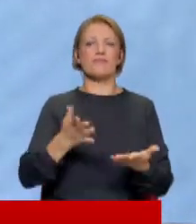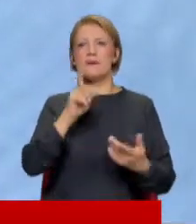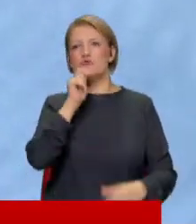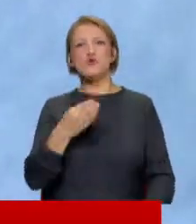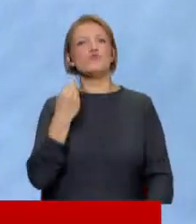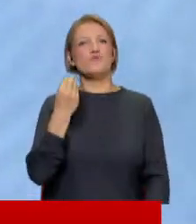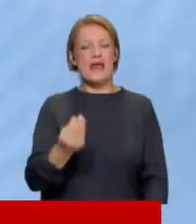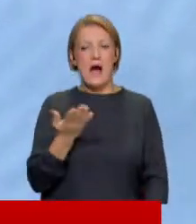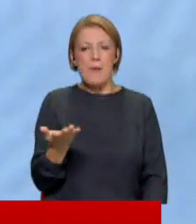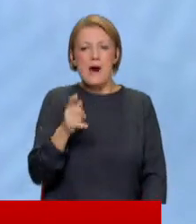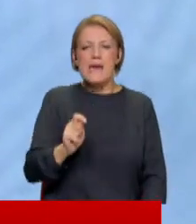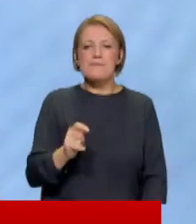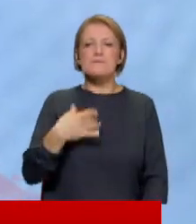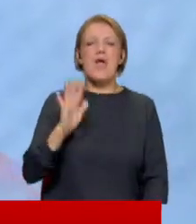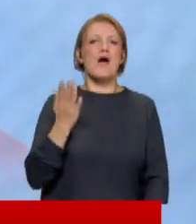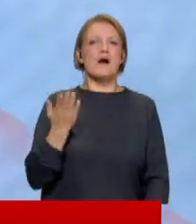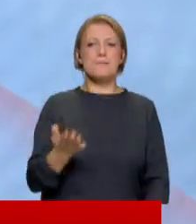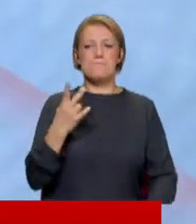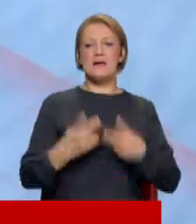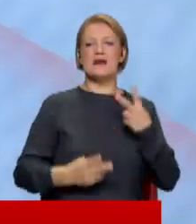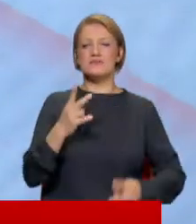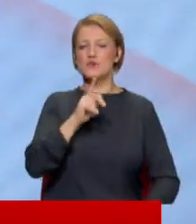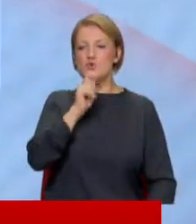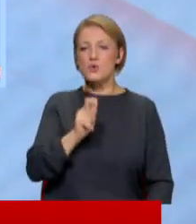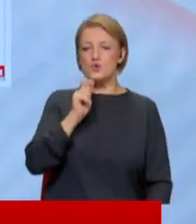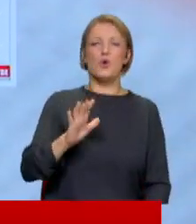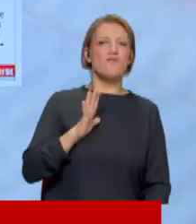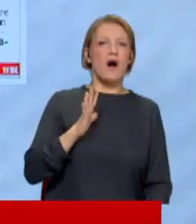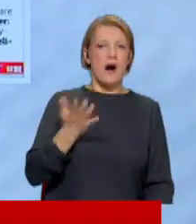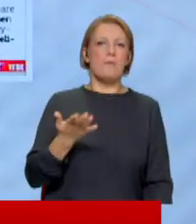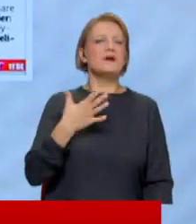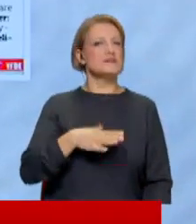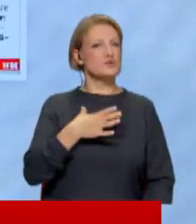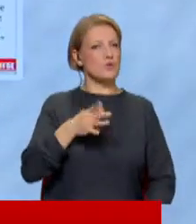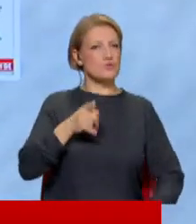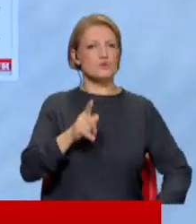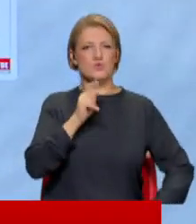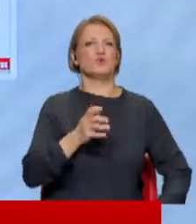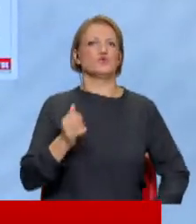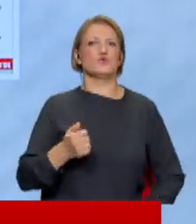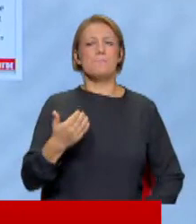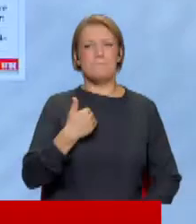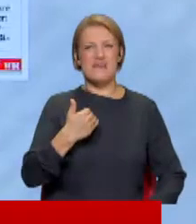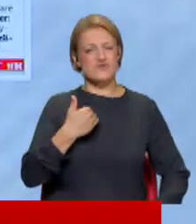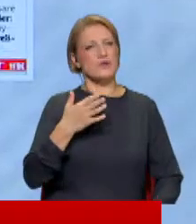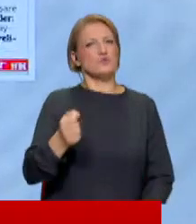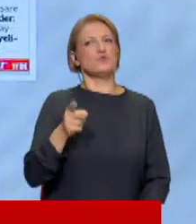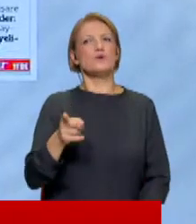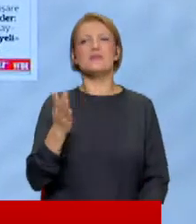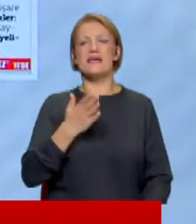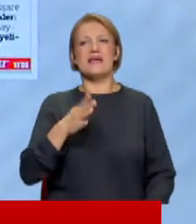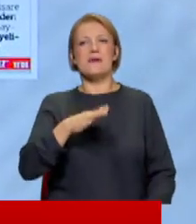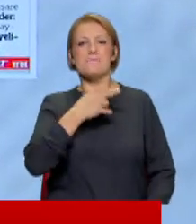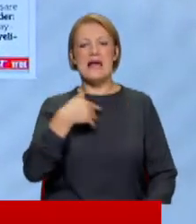getirilmeyen ne yazık ki tutulmayan bazı sözler vardı ama diliyoruz ki bu söz tutulur ama bence tutulur Çünkü